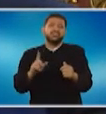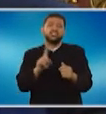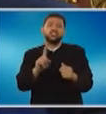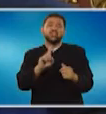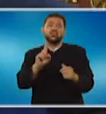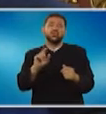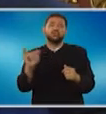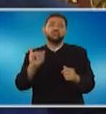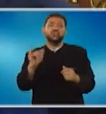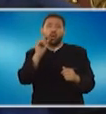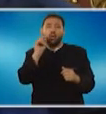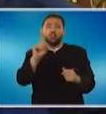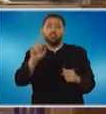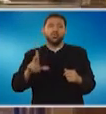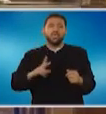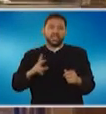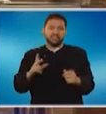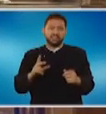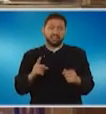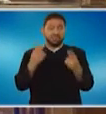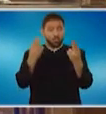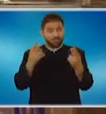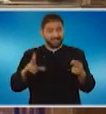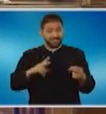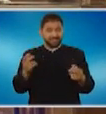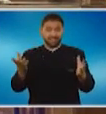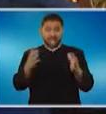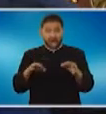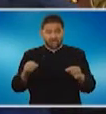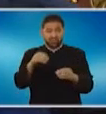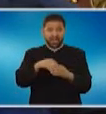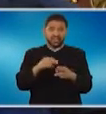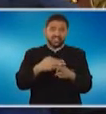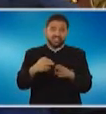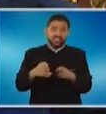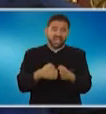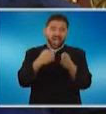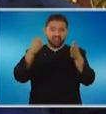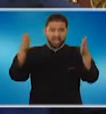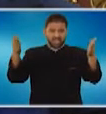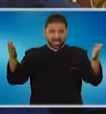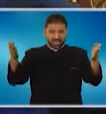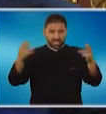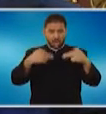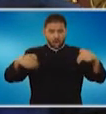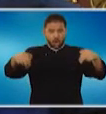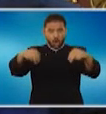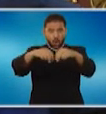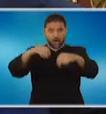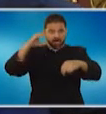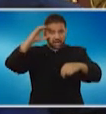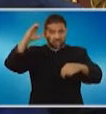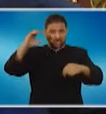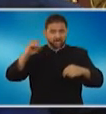este. Cert este însă altceva. În Scriptură noi